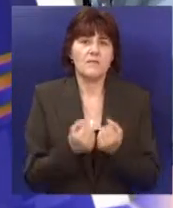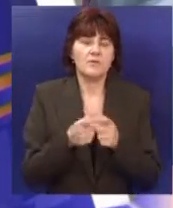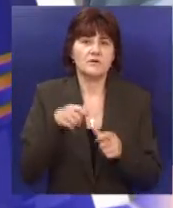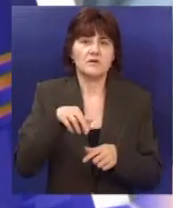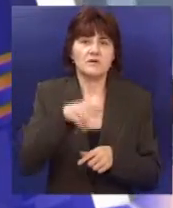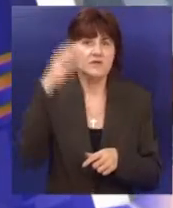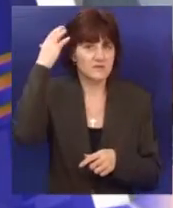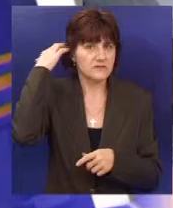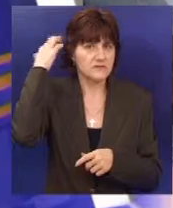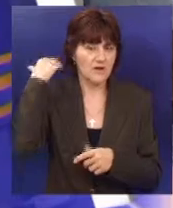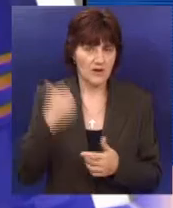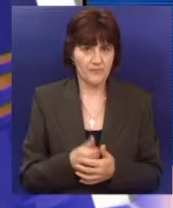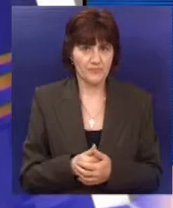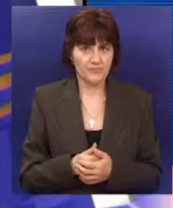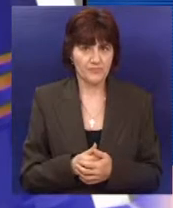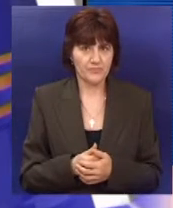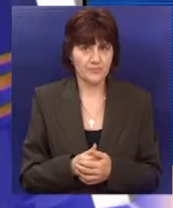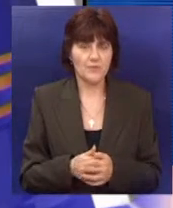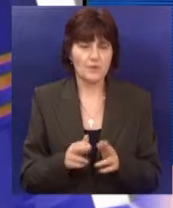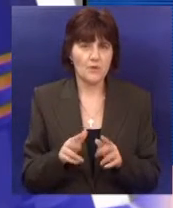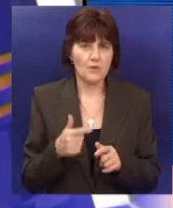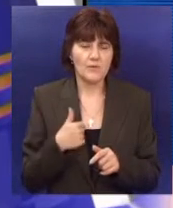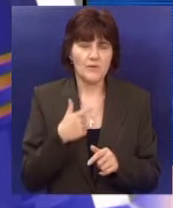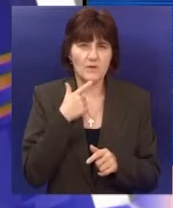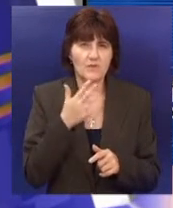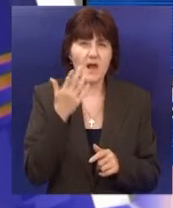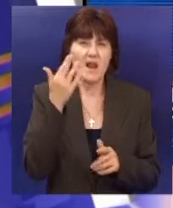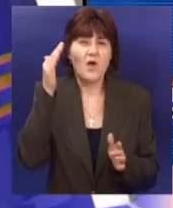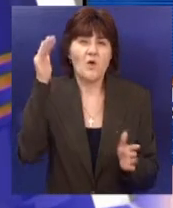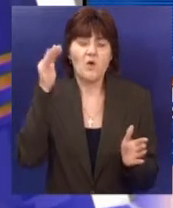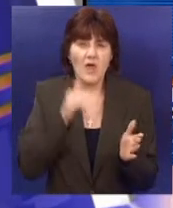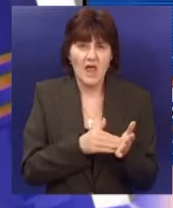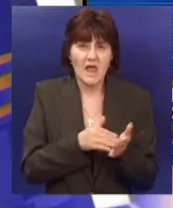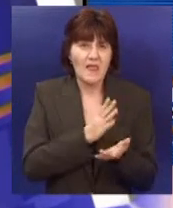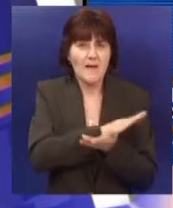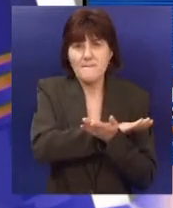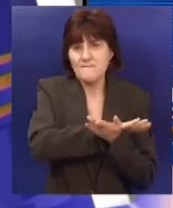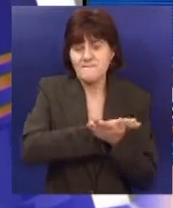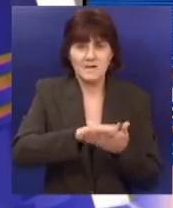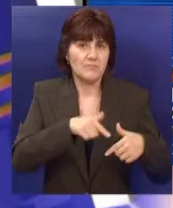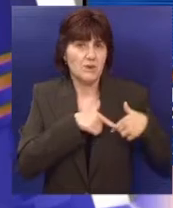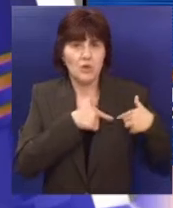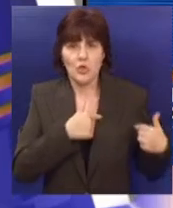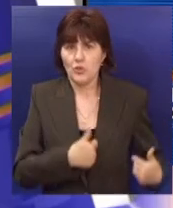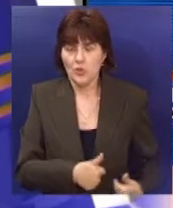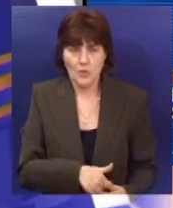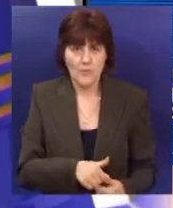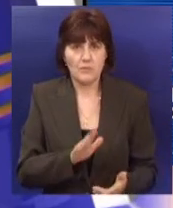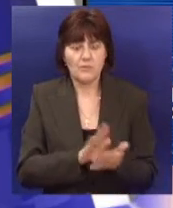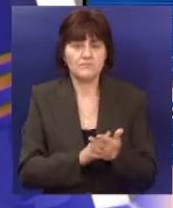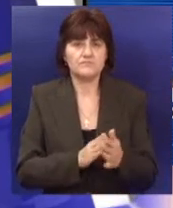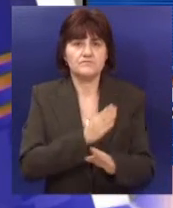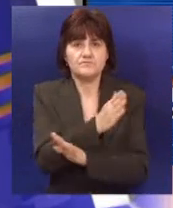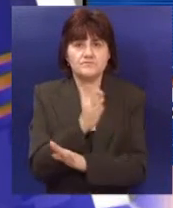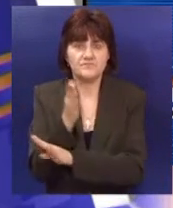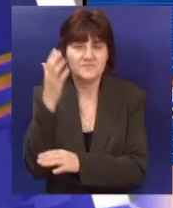akciju Selo u pohode. Možemo da kažemo da smo pregledali nekoliko hiljada, znači besplatno, dobrovoljno,